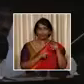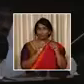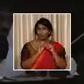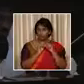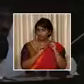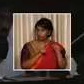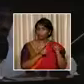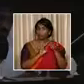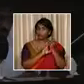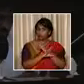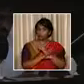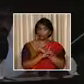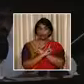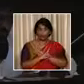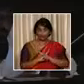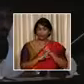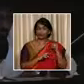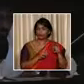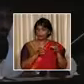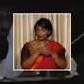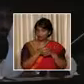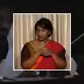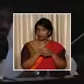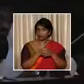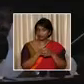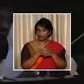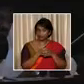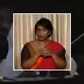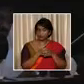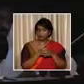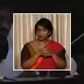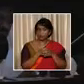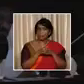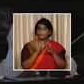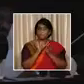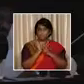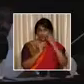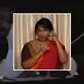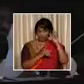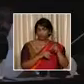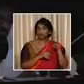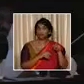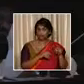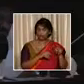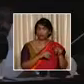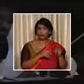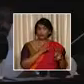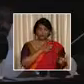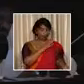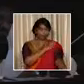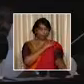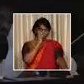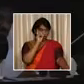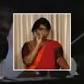முன்னாள் போராளி, இவர் மிக தெளிவாக சொல்லுகிறார், தன்னுடைய கையை காட்டுகிறார், இவ்வளவு தூரம் நான் ரசாயன குண்டுகளால் புஸ்பரஸ்